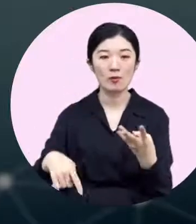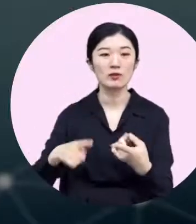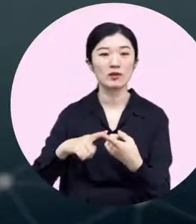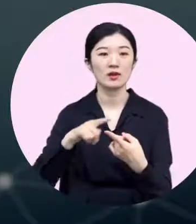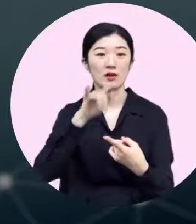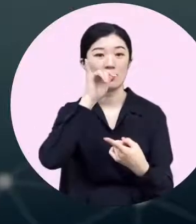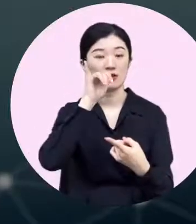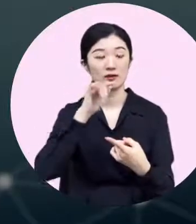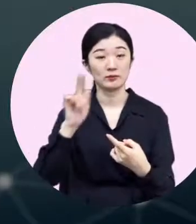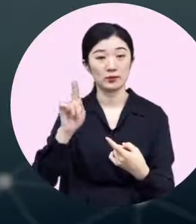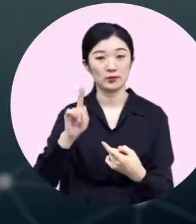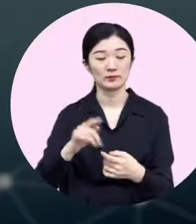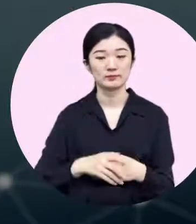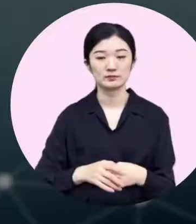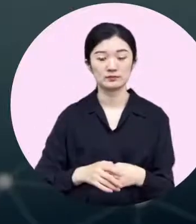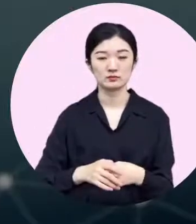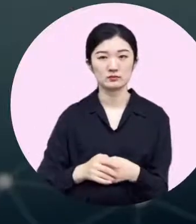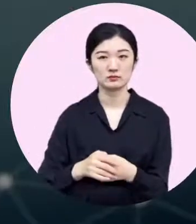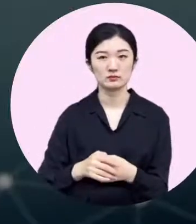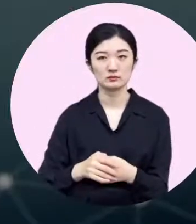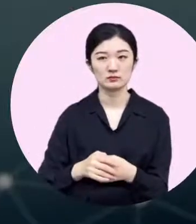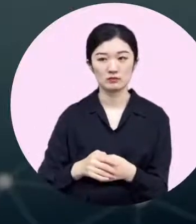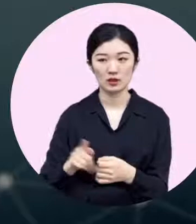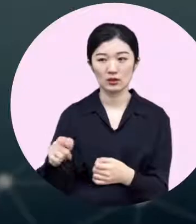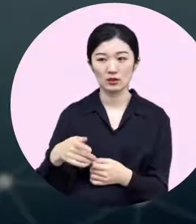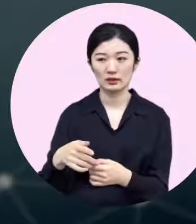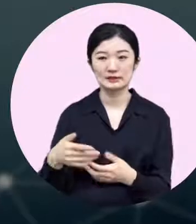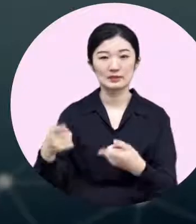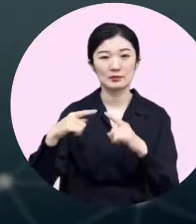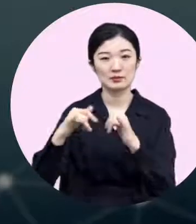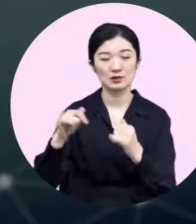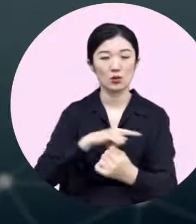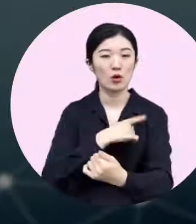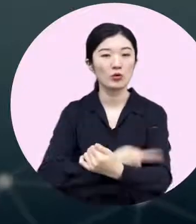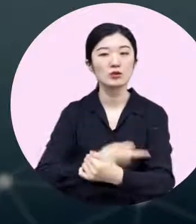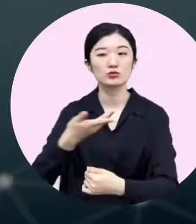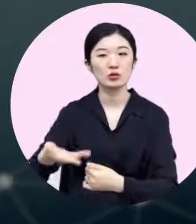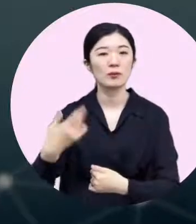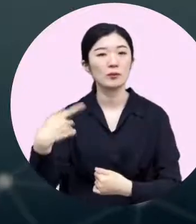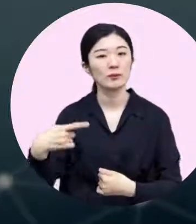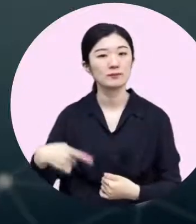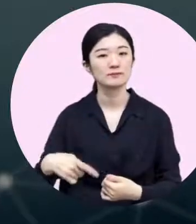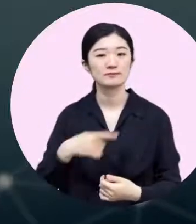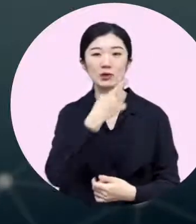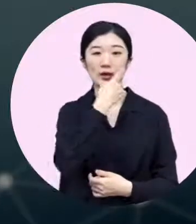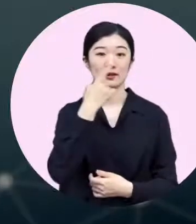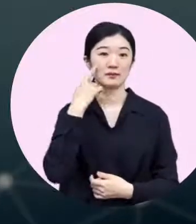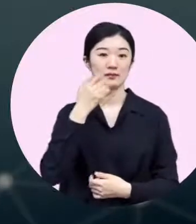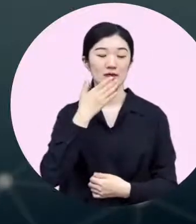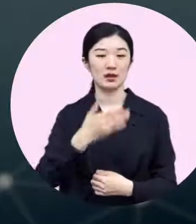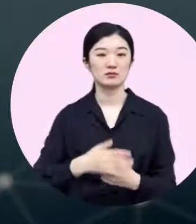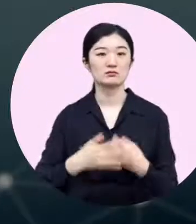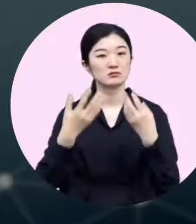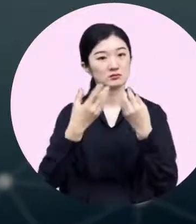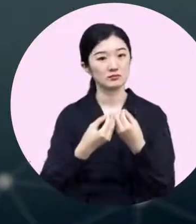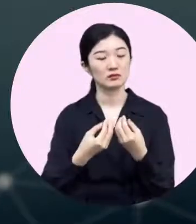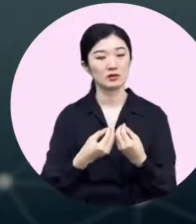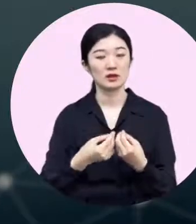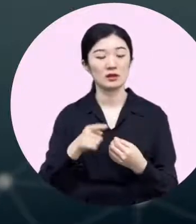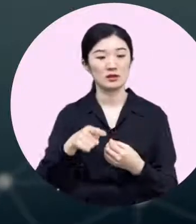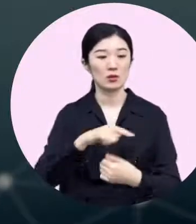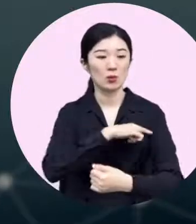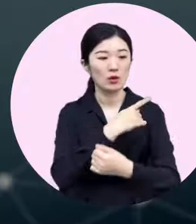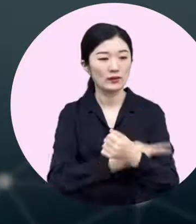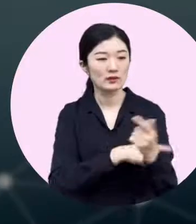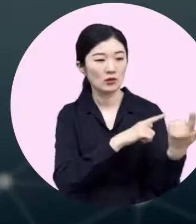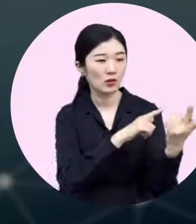5가지는 참가자들에게 이제 어떤 권한을 줄지에 대한 그 설정이거든요. 그러니까 모든 권한을 호스트가 다 설정하는